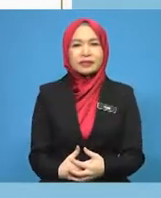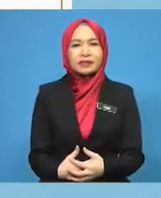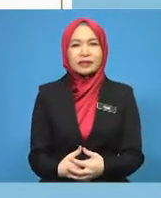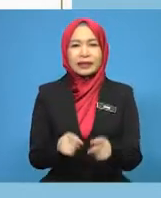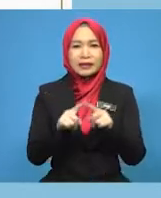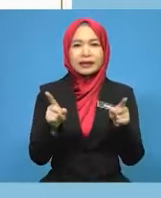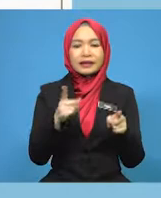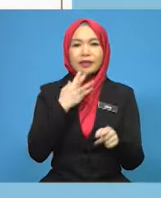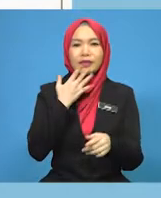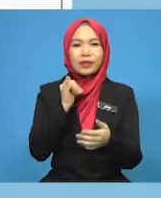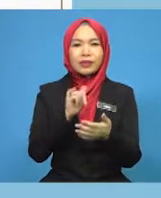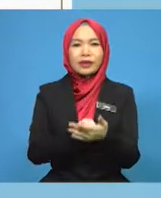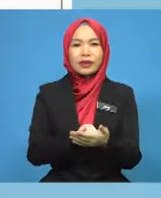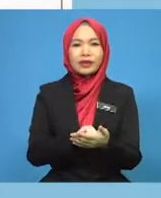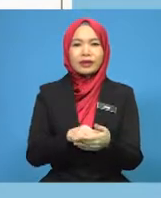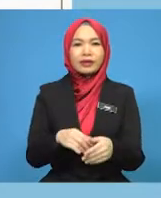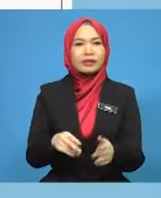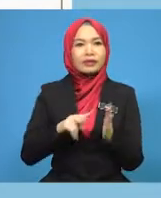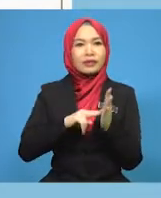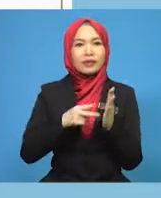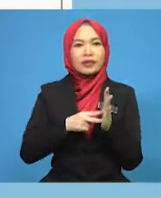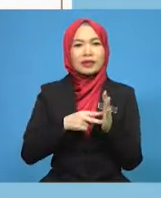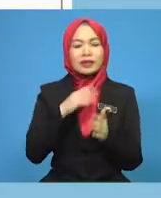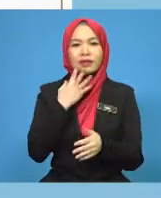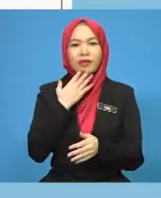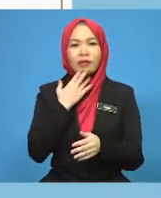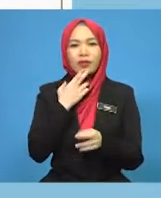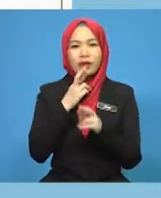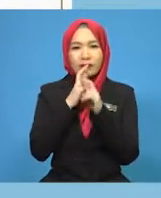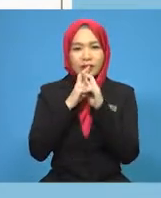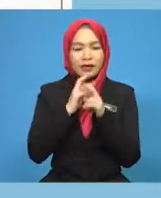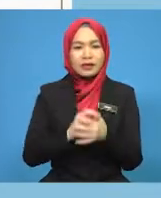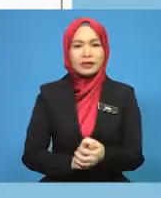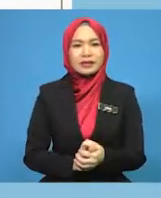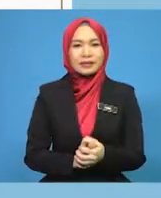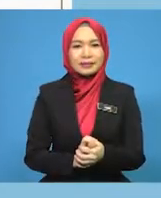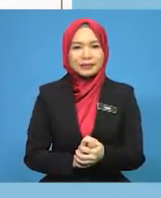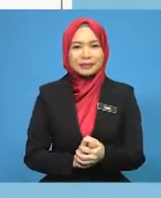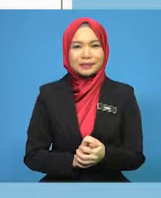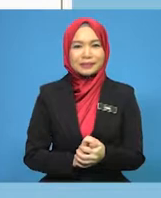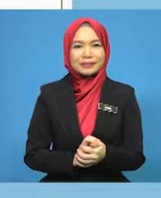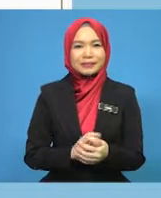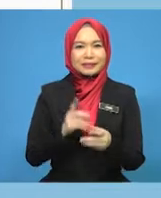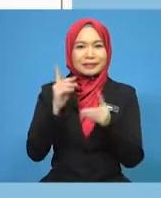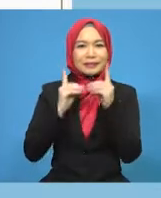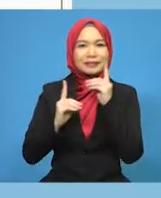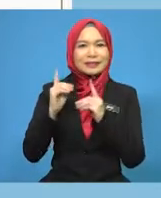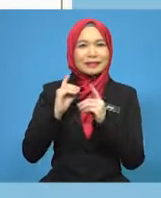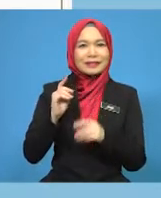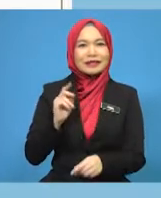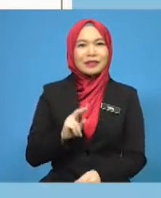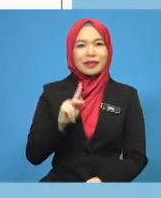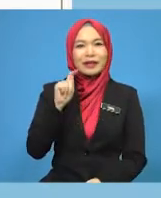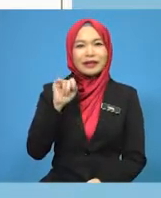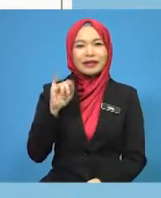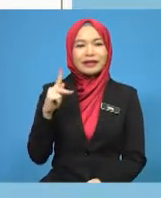hitam ditakrifkan sebagai warna yang misteri, independen, dramatik dan kesunyian. Warna